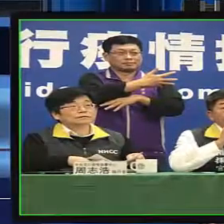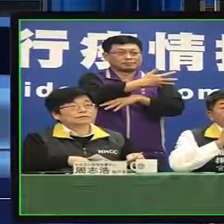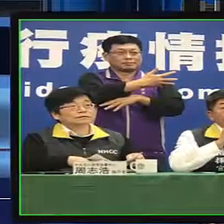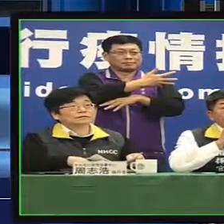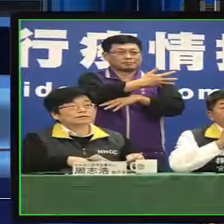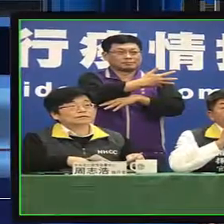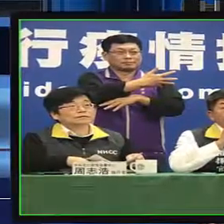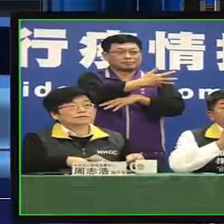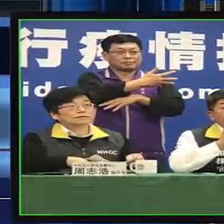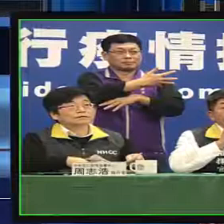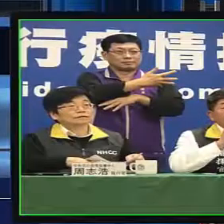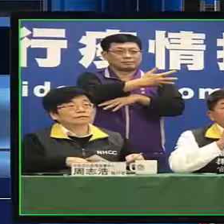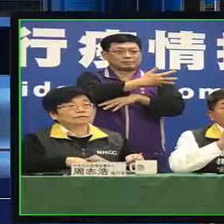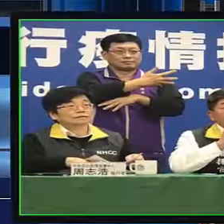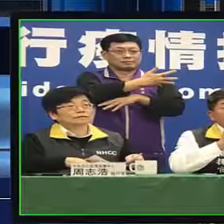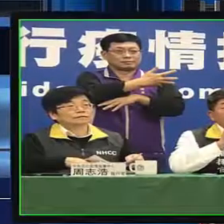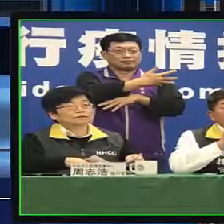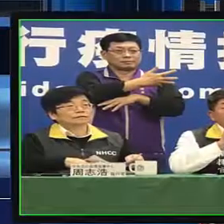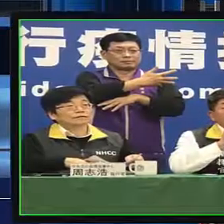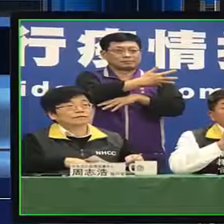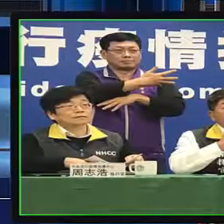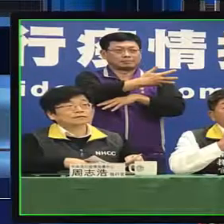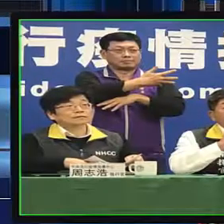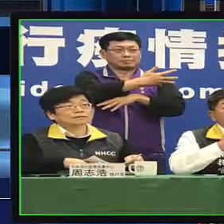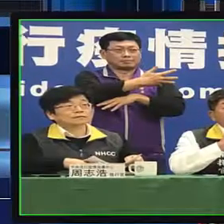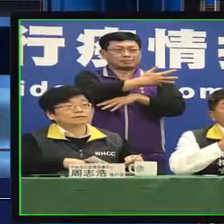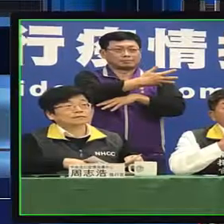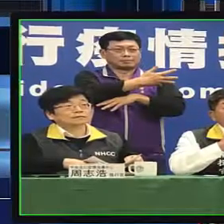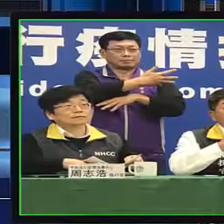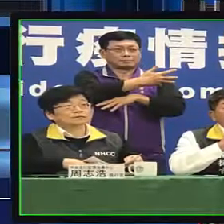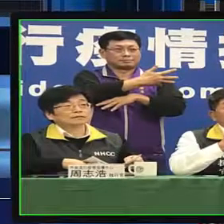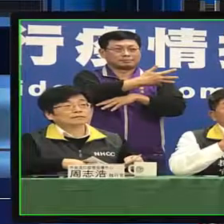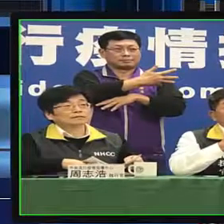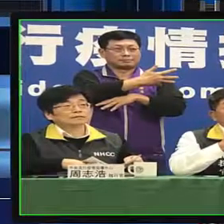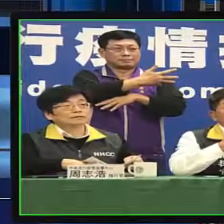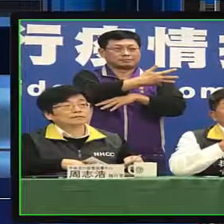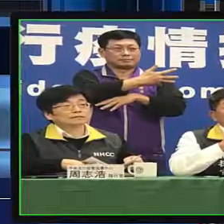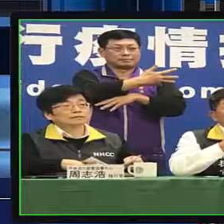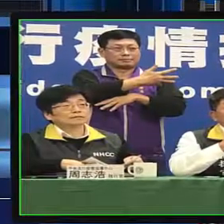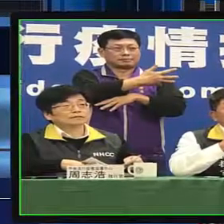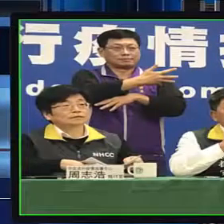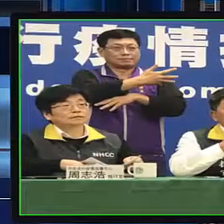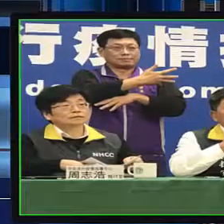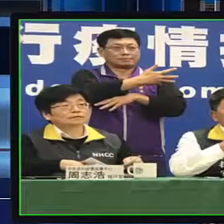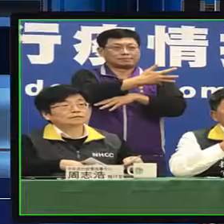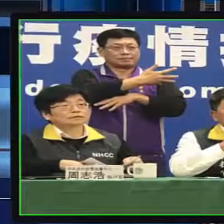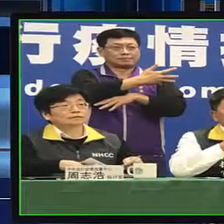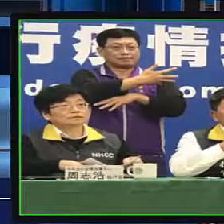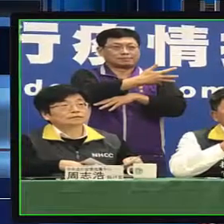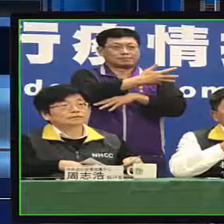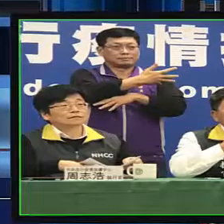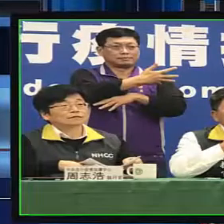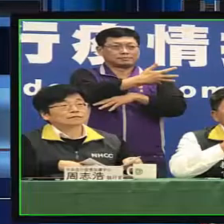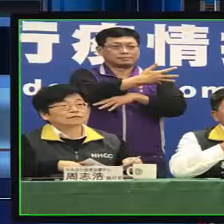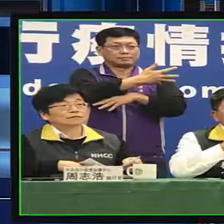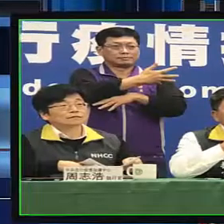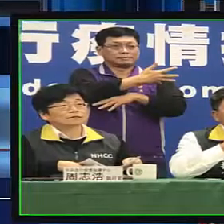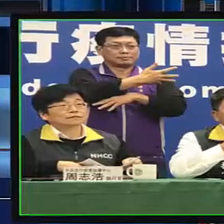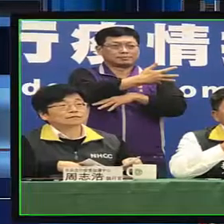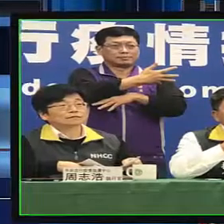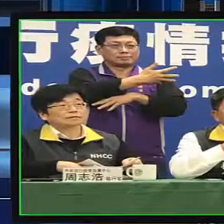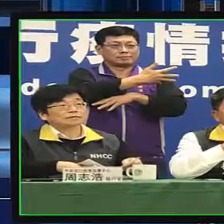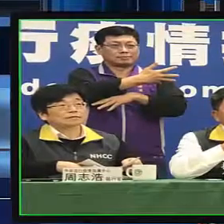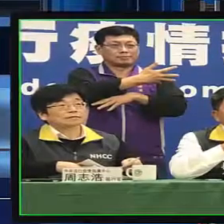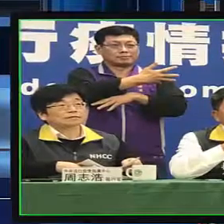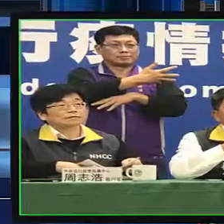者陈君凯台北报道。台湾武汉肺炎确诊维持18例，但针对